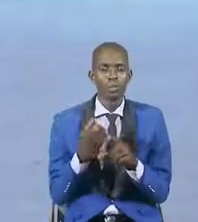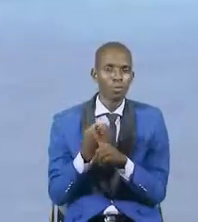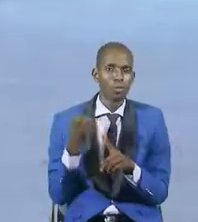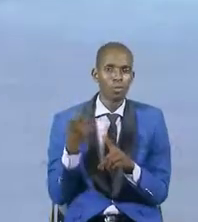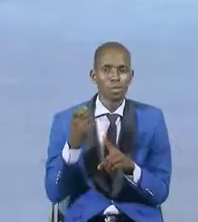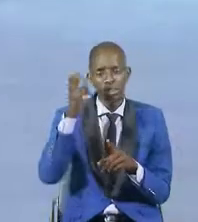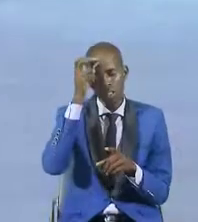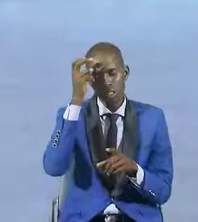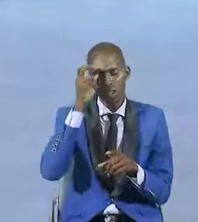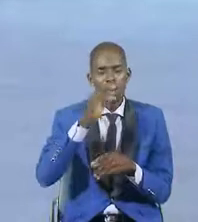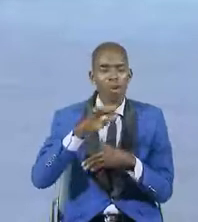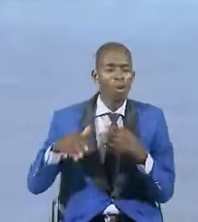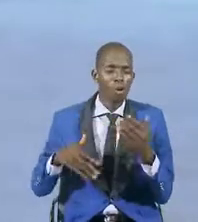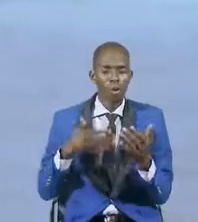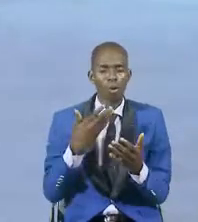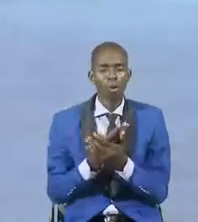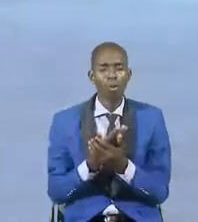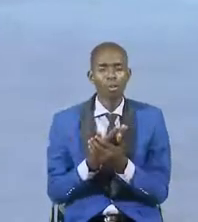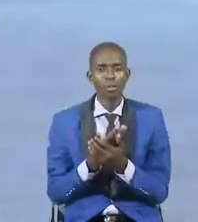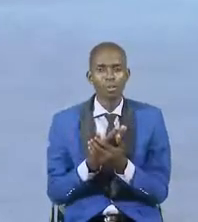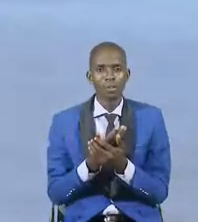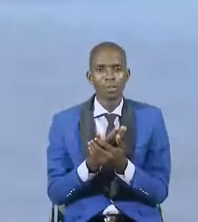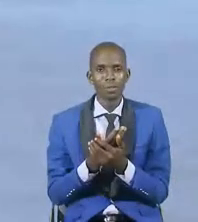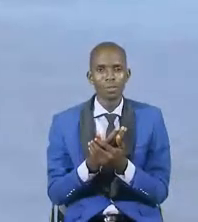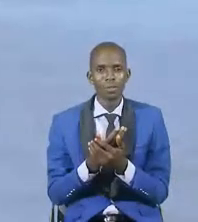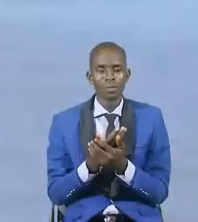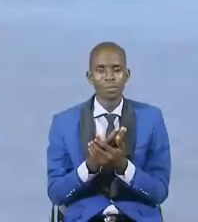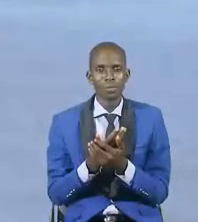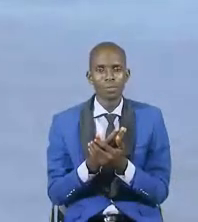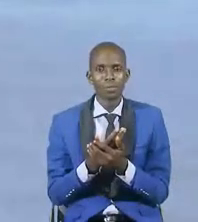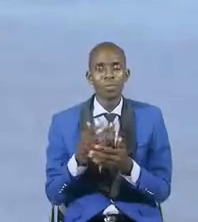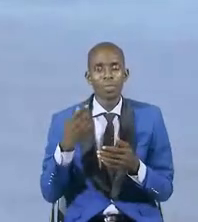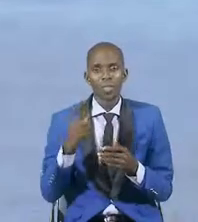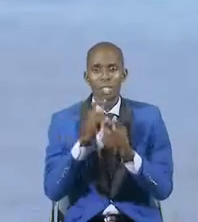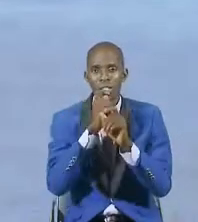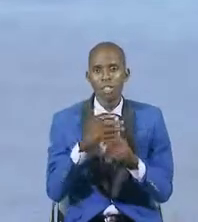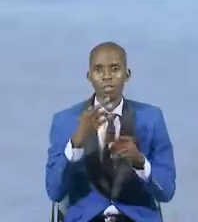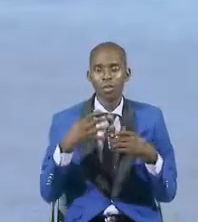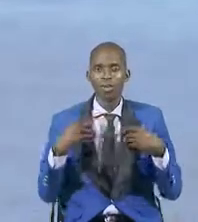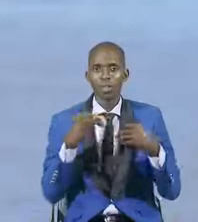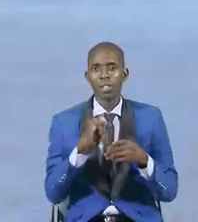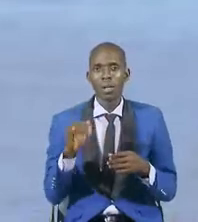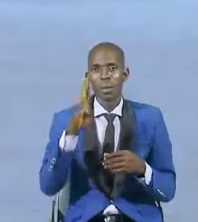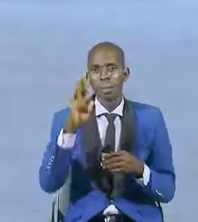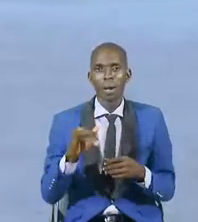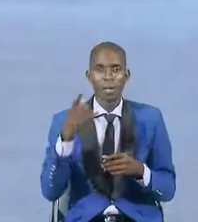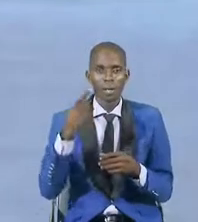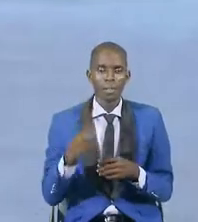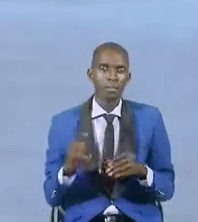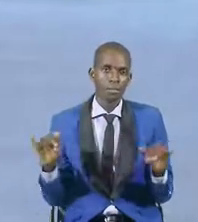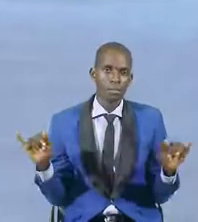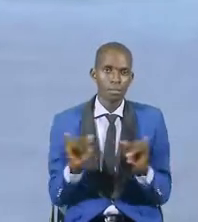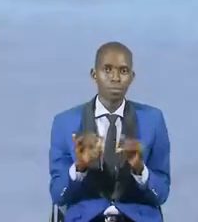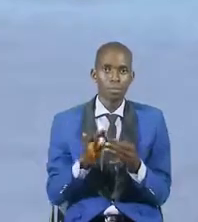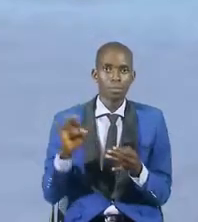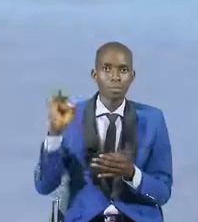de Satan. Toutes ces guérisons, c'est-à-dire qu'à un autre, vous voyez, le don des guérisons par le même